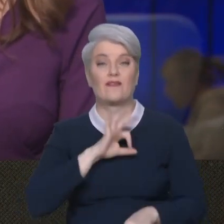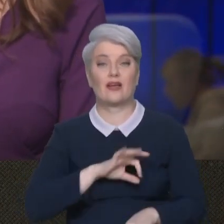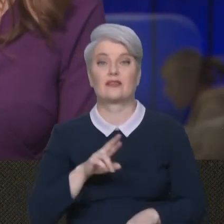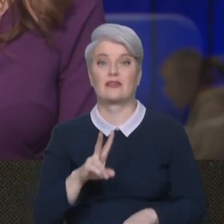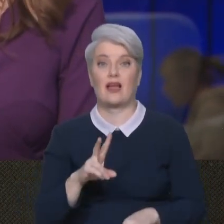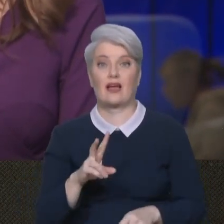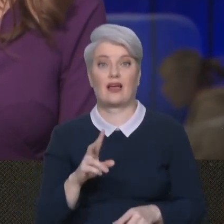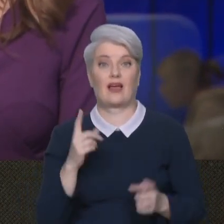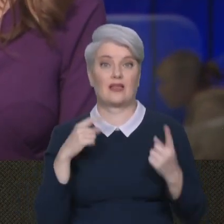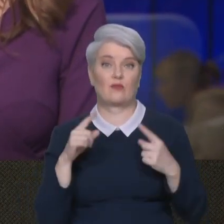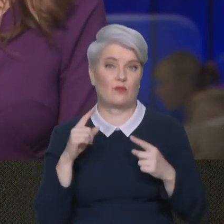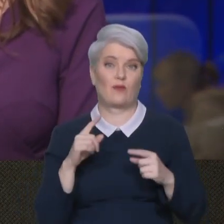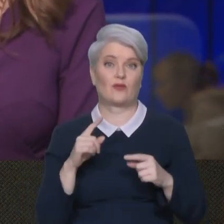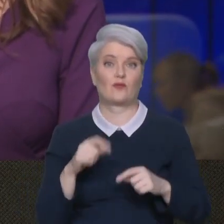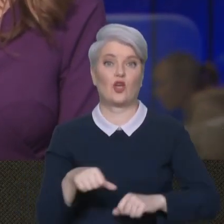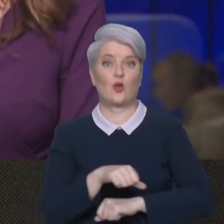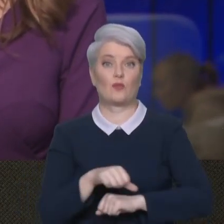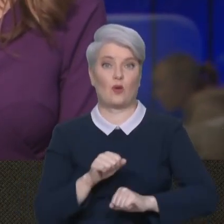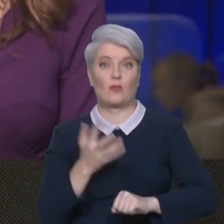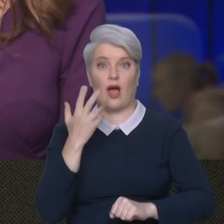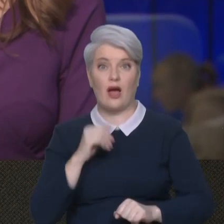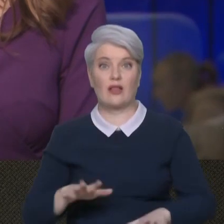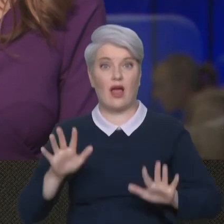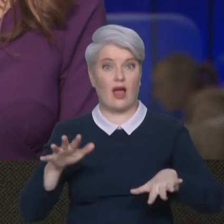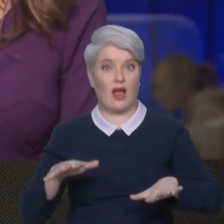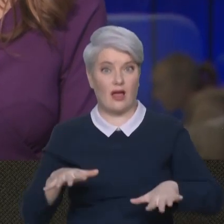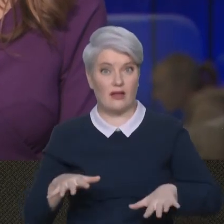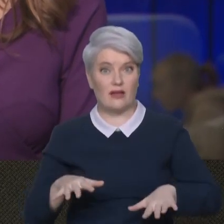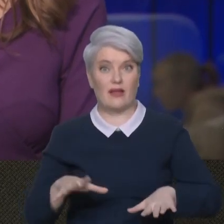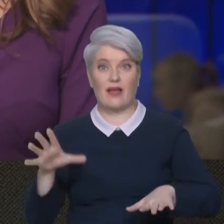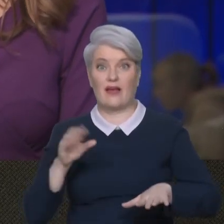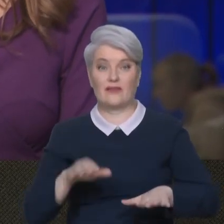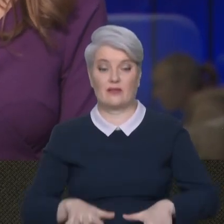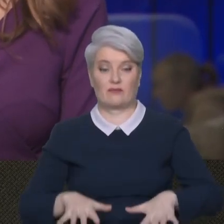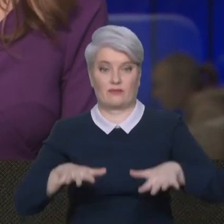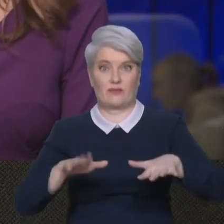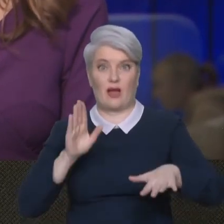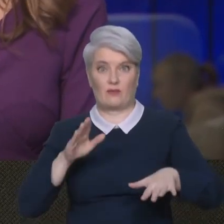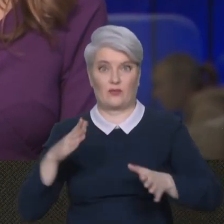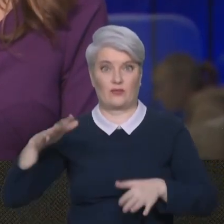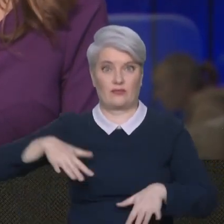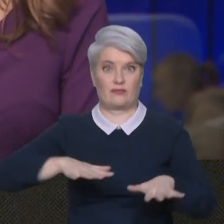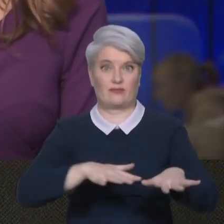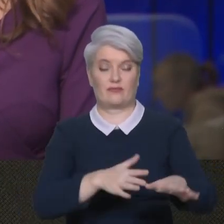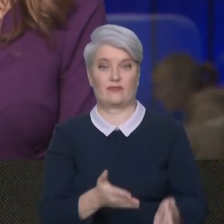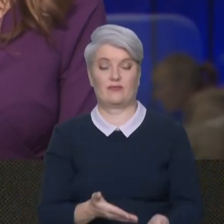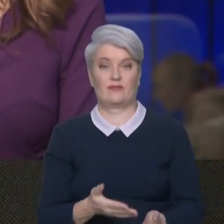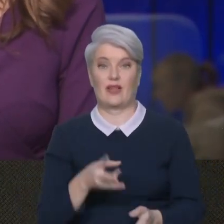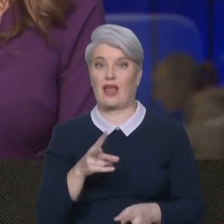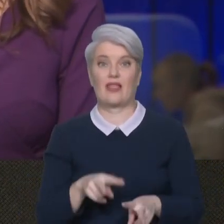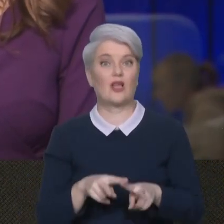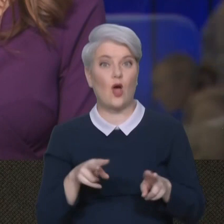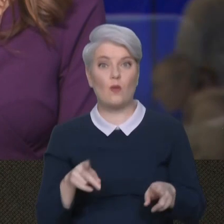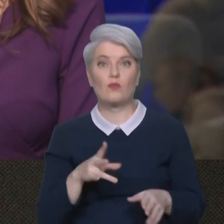такі імпровізовані рубежі оборони, то коли піде вода, звичайно, вони всі стануться водними перешкодами. Але все ж таки це не те саме, що там